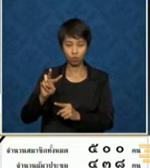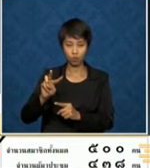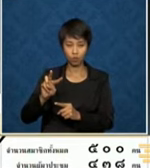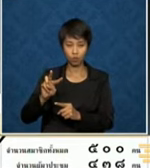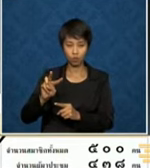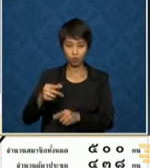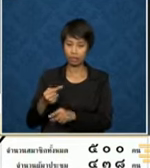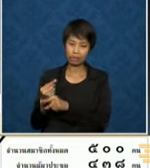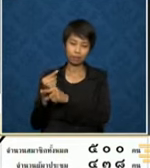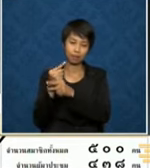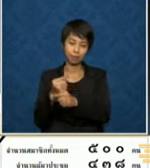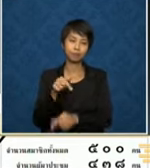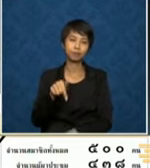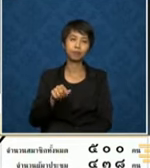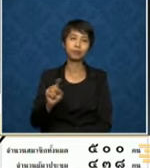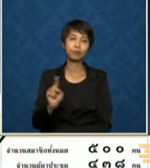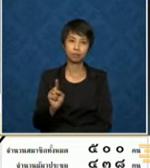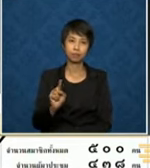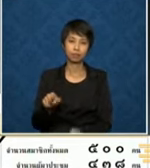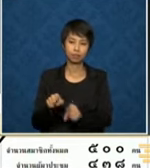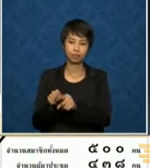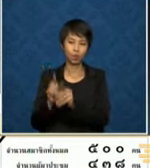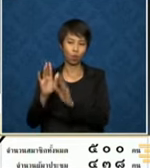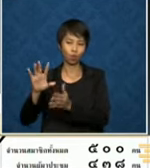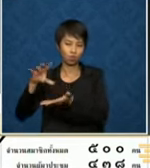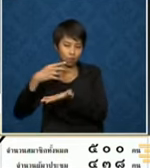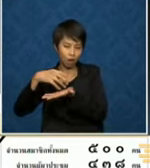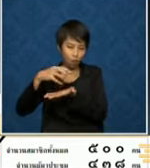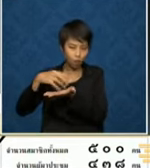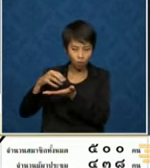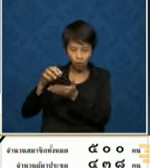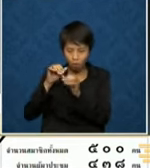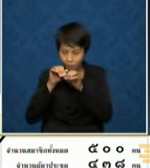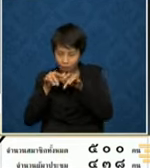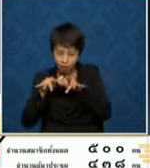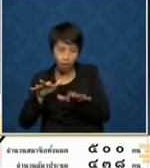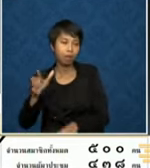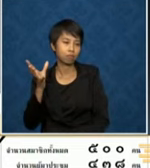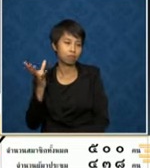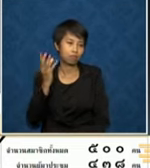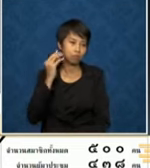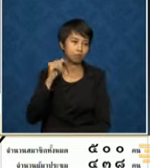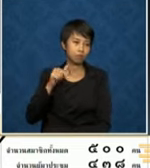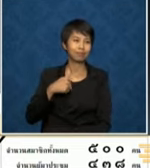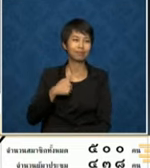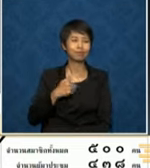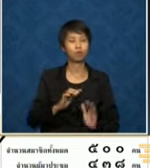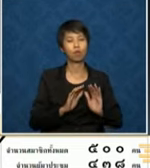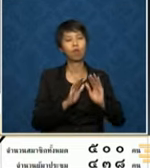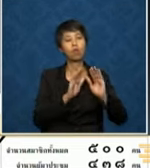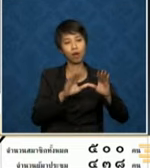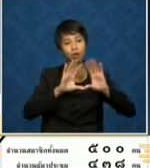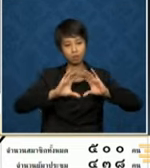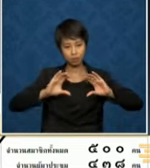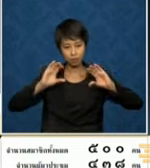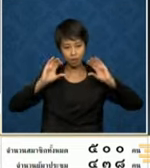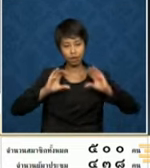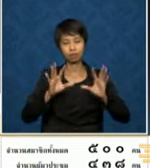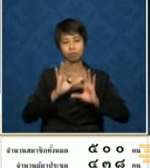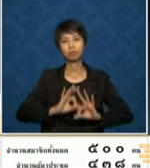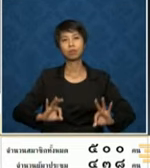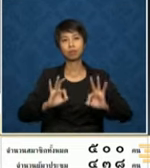เป็นไปตามที่มีการกระซิบกันมานะครับผมเรียนท่านประธานครับว่าอยากจะฝากท่านทางรัฐบาลครับโดยเ